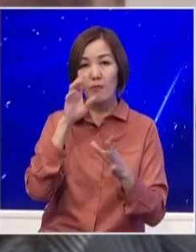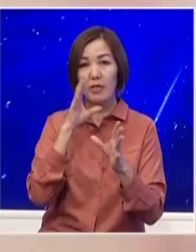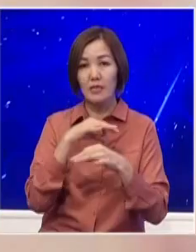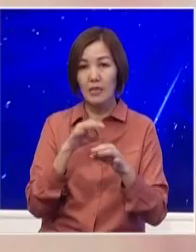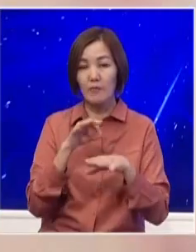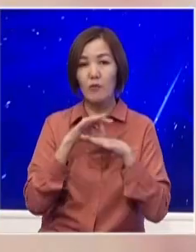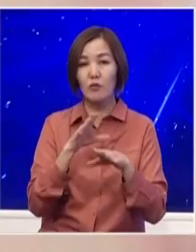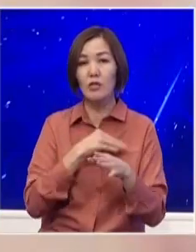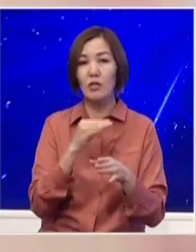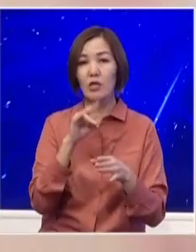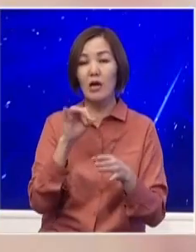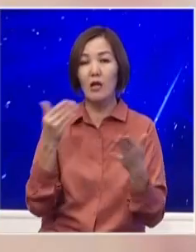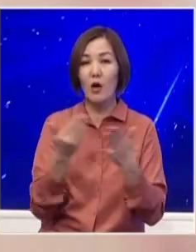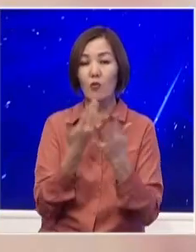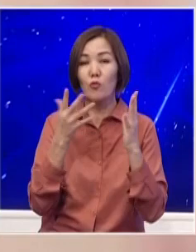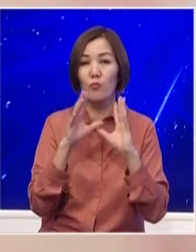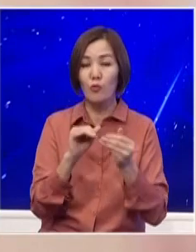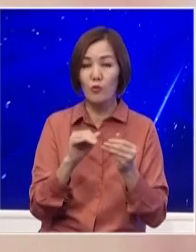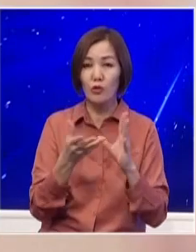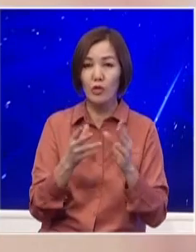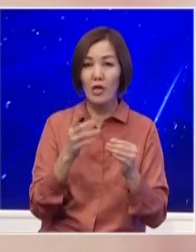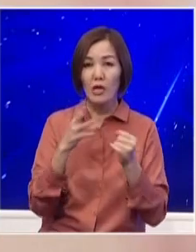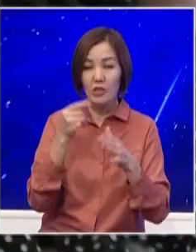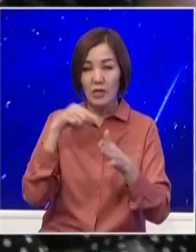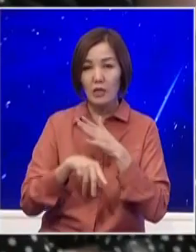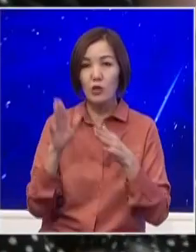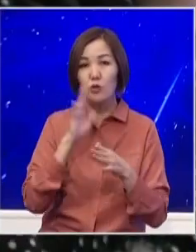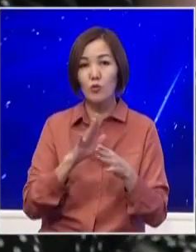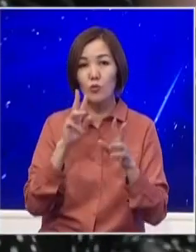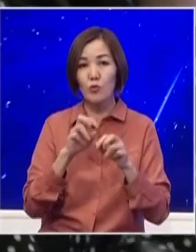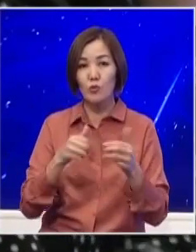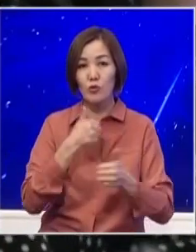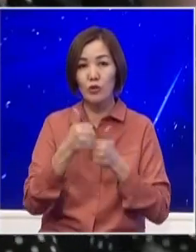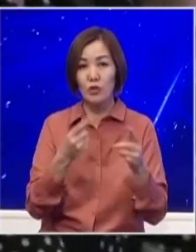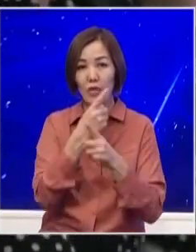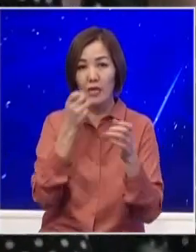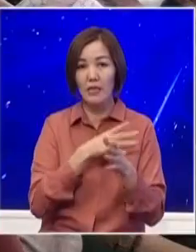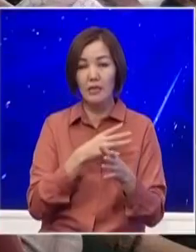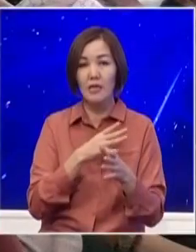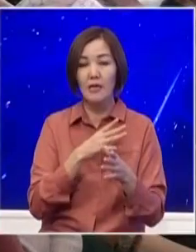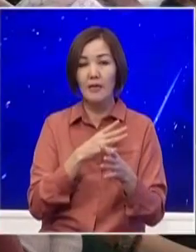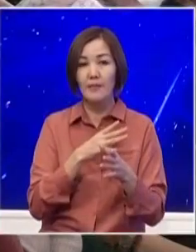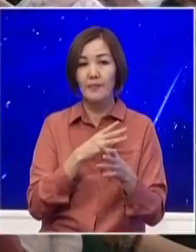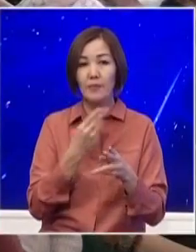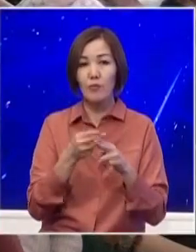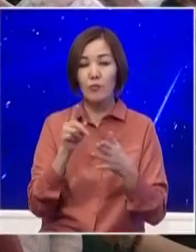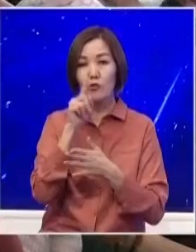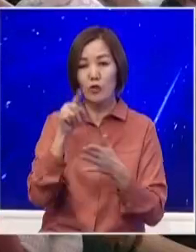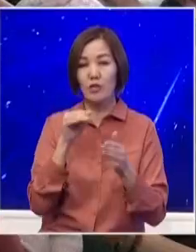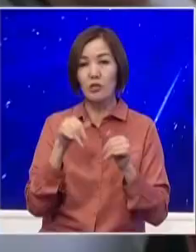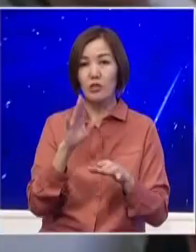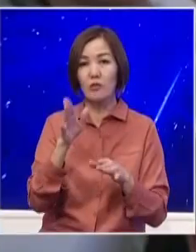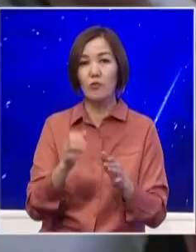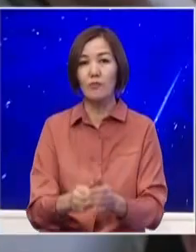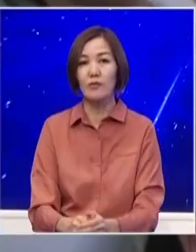өтуде. Жаңалық ауылы бойынша бүгінгі күні жерасты суларын зерттеуге конкурс жарияланды. Бұйыртса, бұл сұрақты да біз шешетін